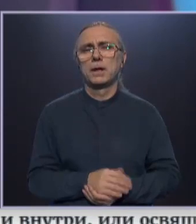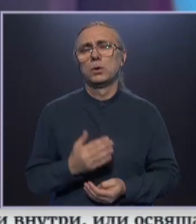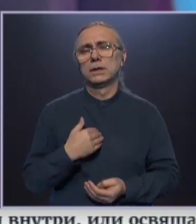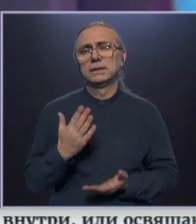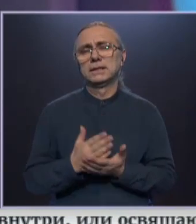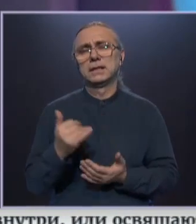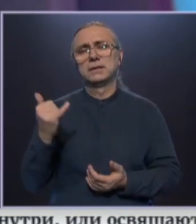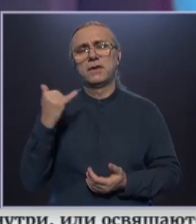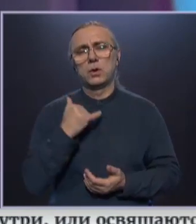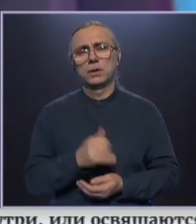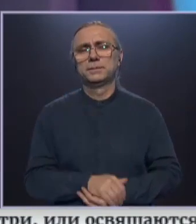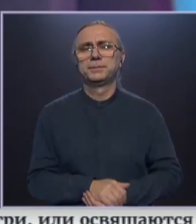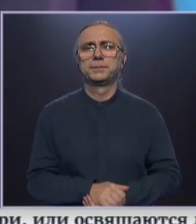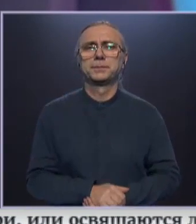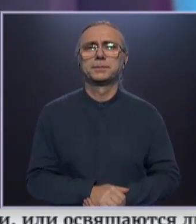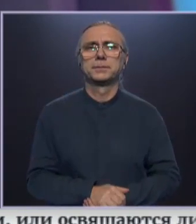послушаем. Добрый вечер.